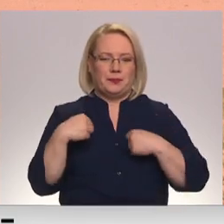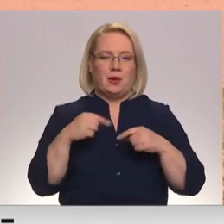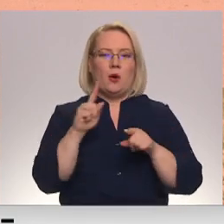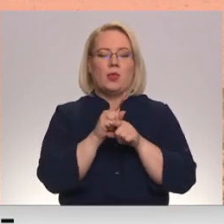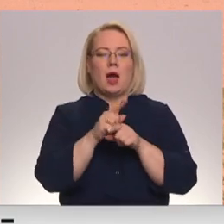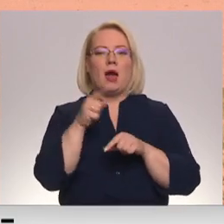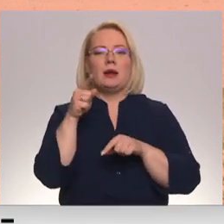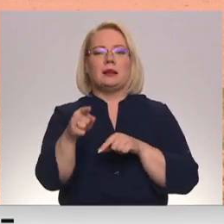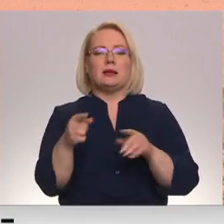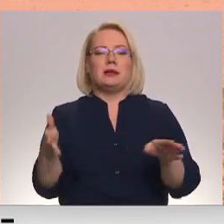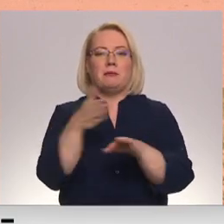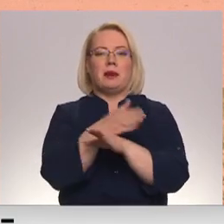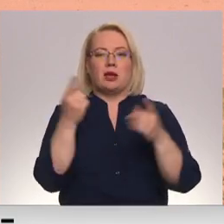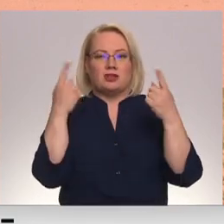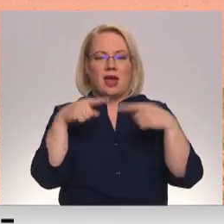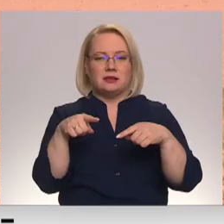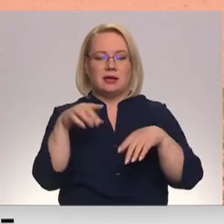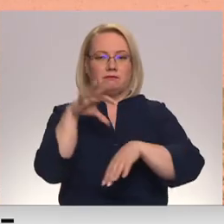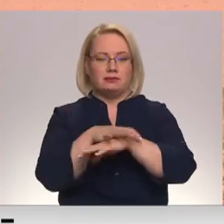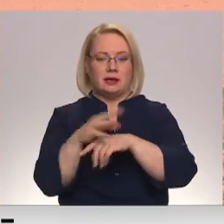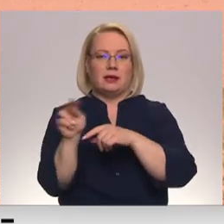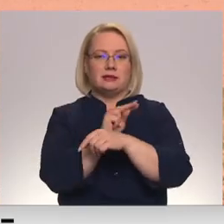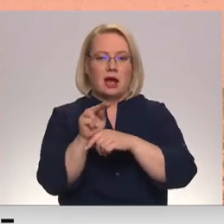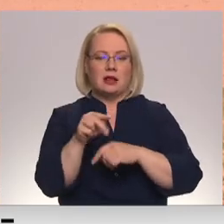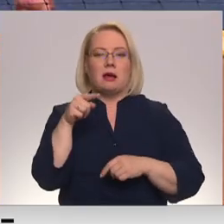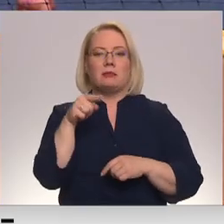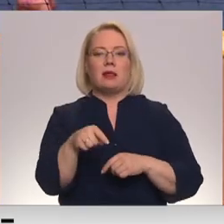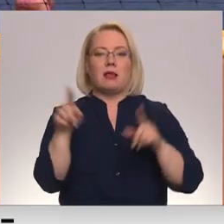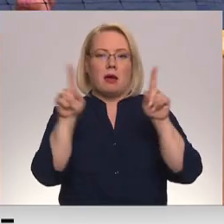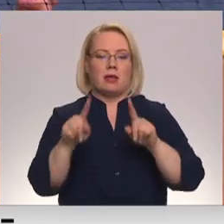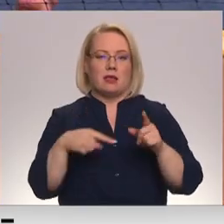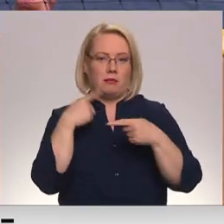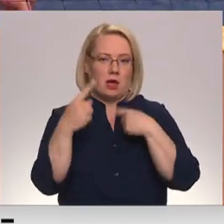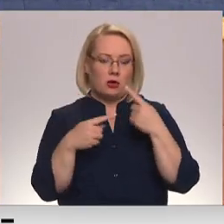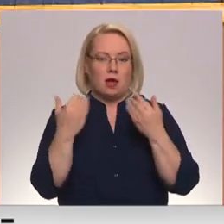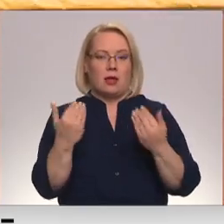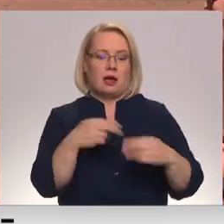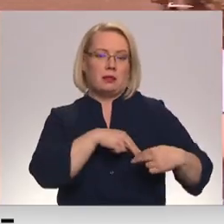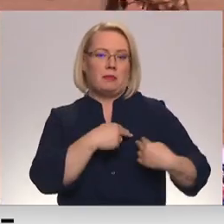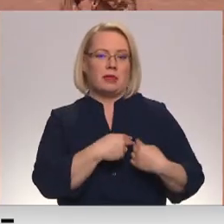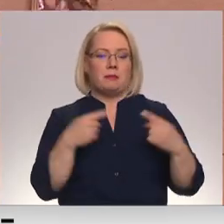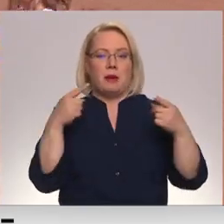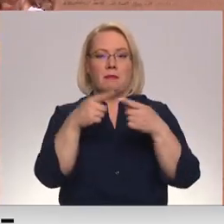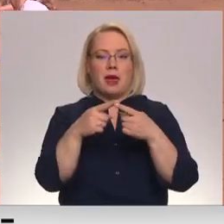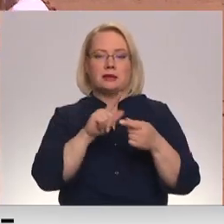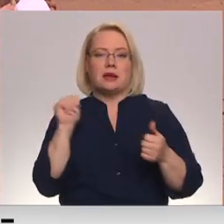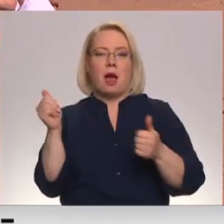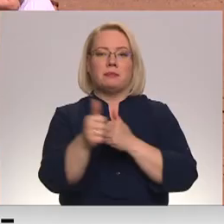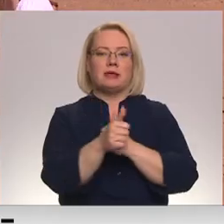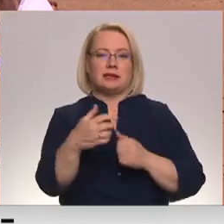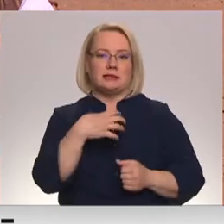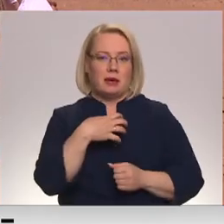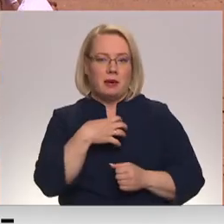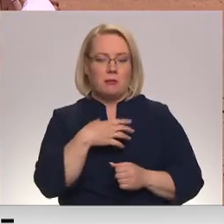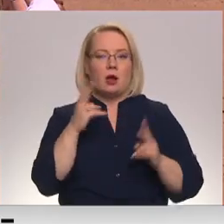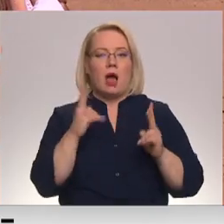atklāta diezgan priekšlaicīgi un tik izārstēt. Tā kā ir jārunā par tādām lietām. Tagad biedrības mērķis esot apsteigt slimību, plaši stāstīt, kā